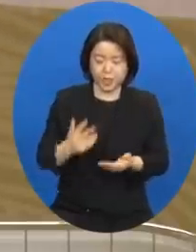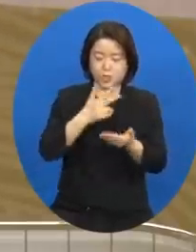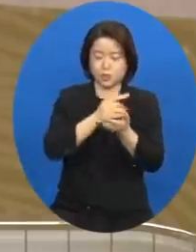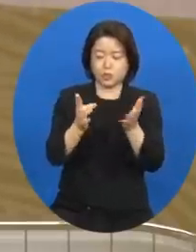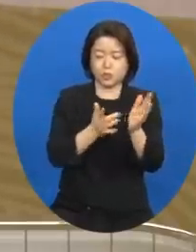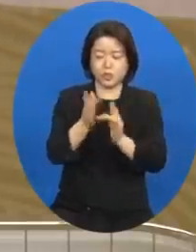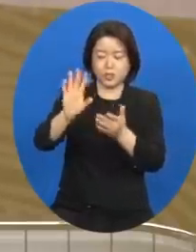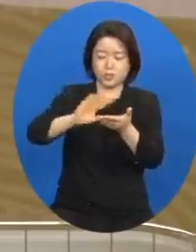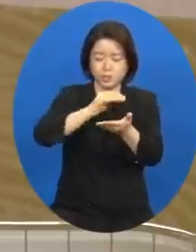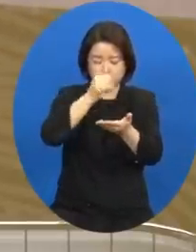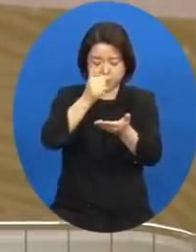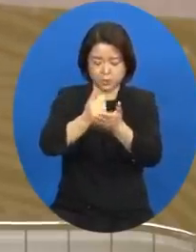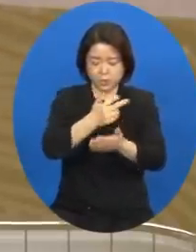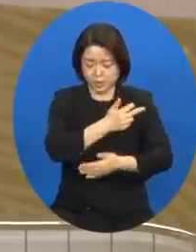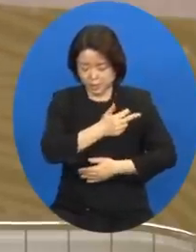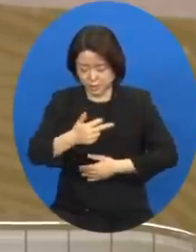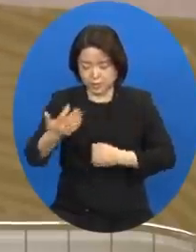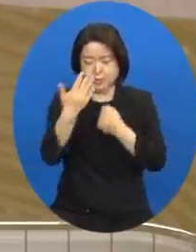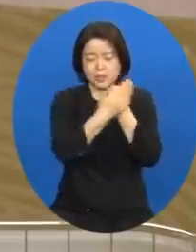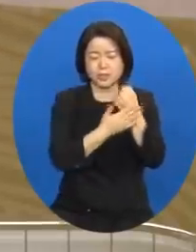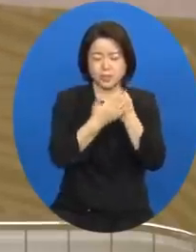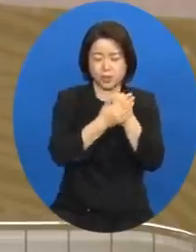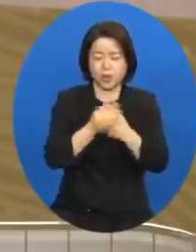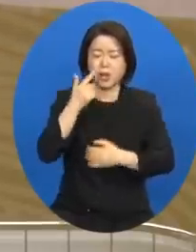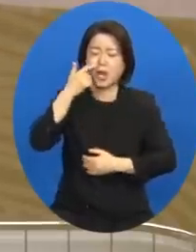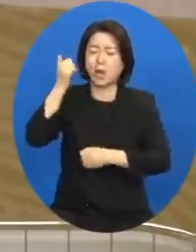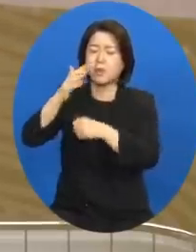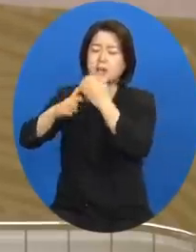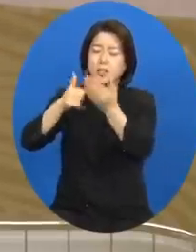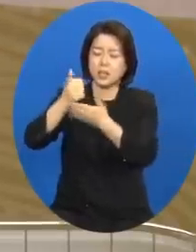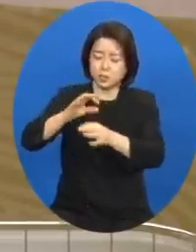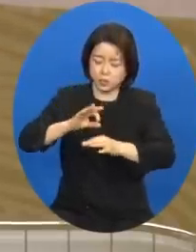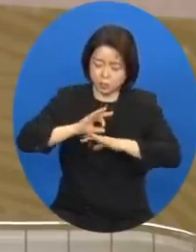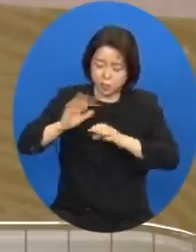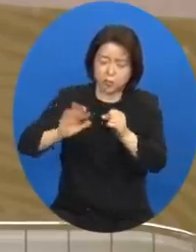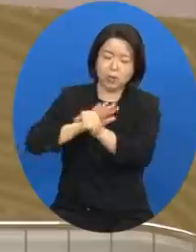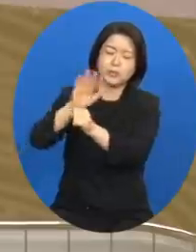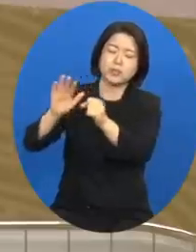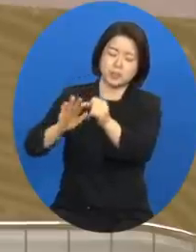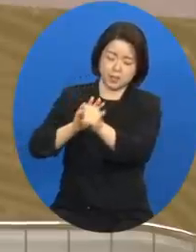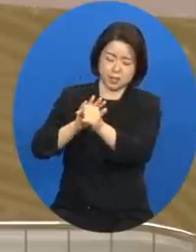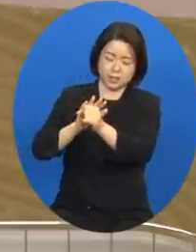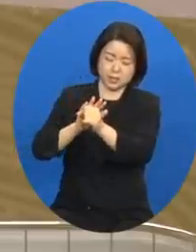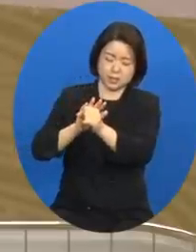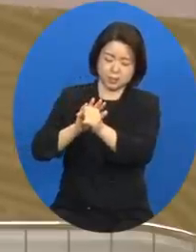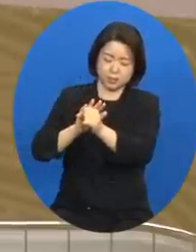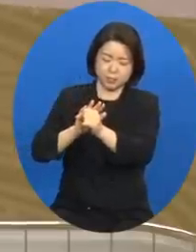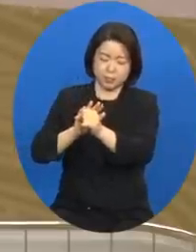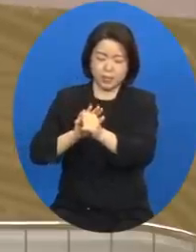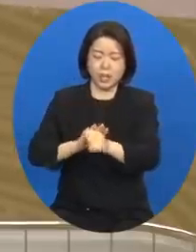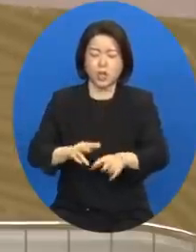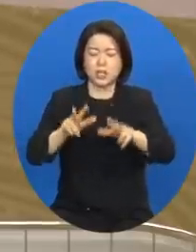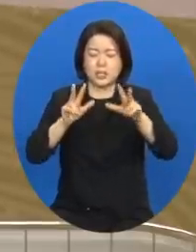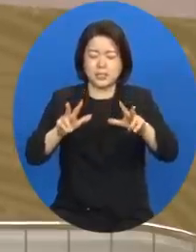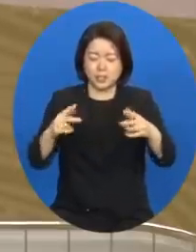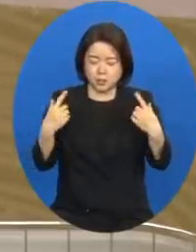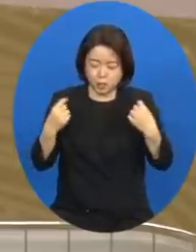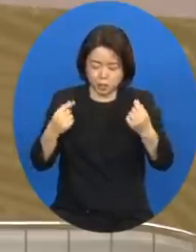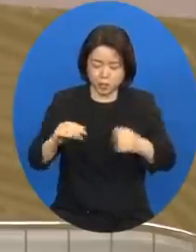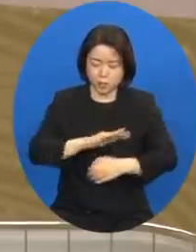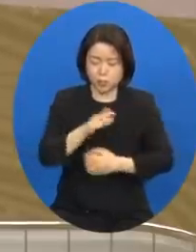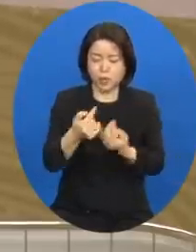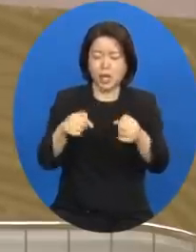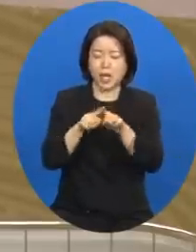예수 그리스도의 크신 은혜와 아버지 하나님의 놀라우신 사랑하심과 지금도 우리와 함께